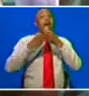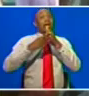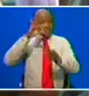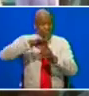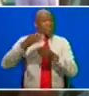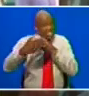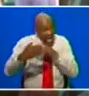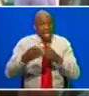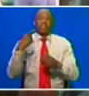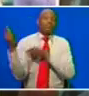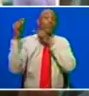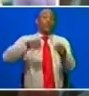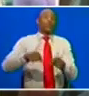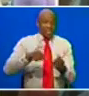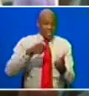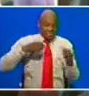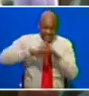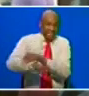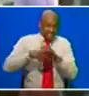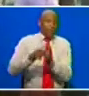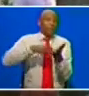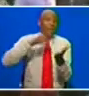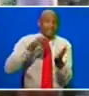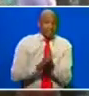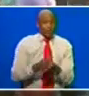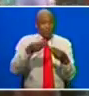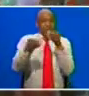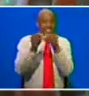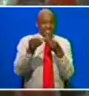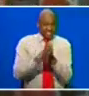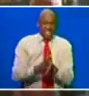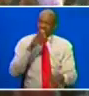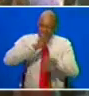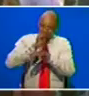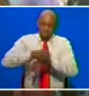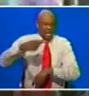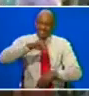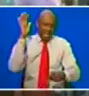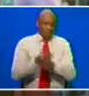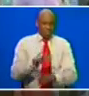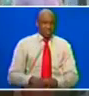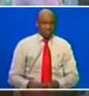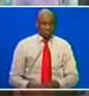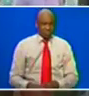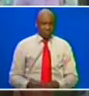8 wametuletea vigunia vya mchele vya plastiki. Ni dharau, si dharau hii?